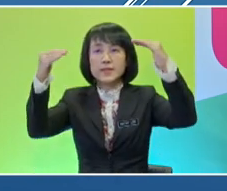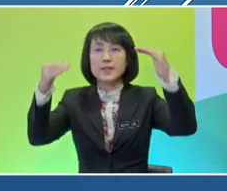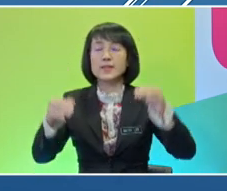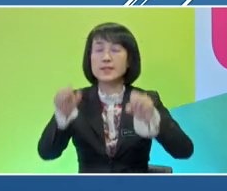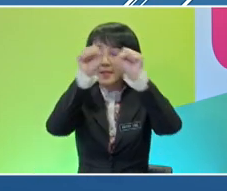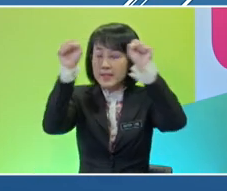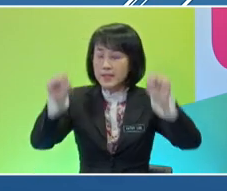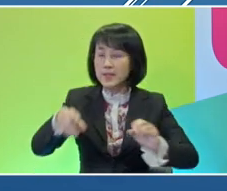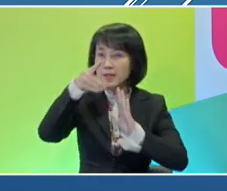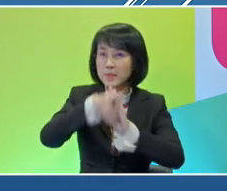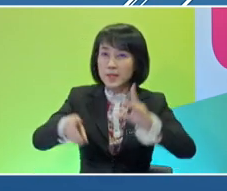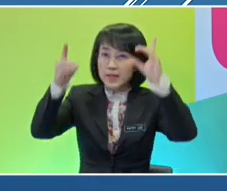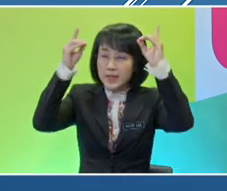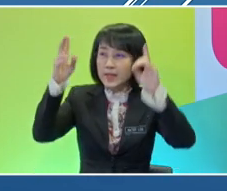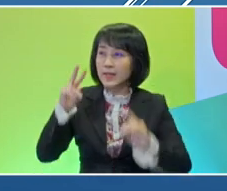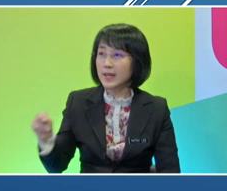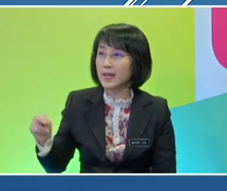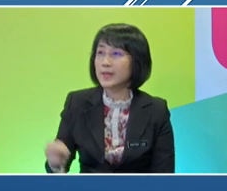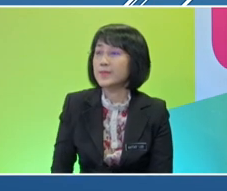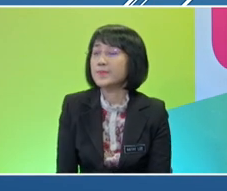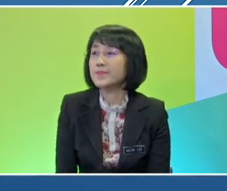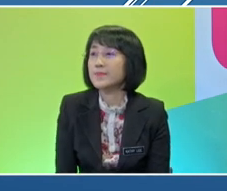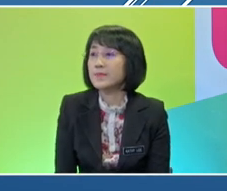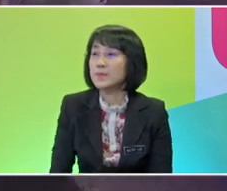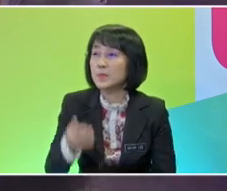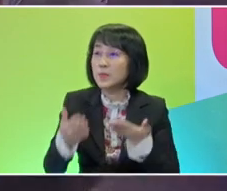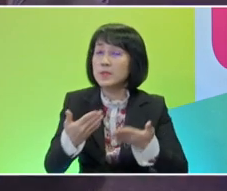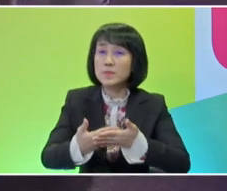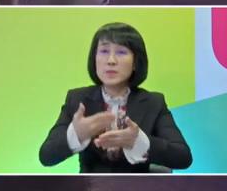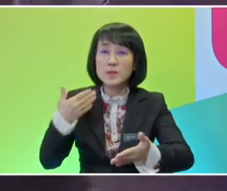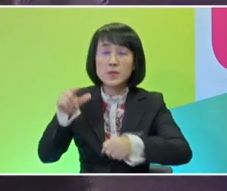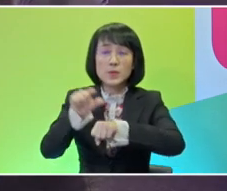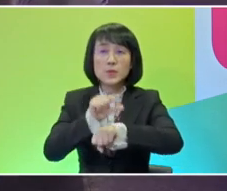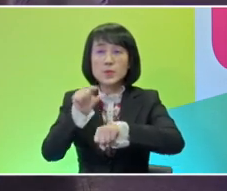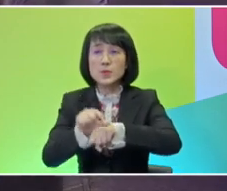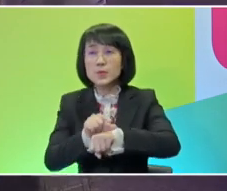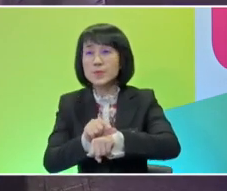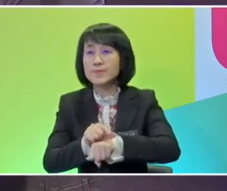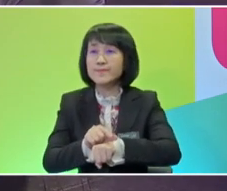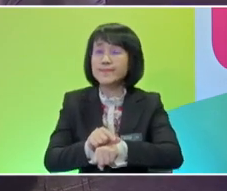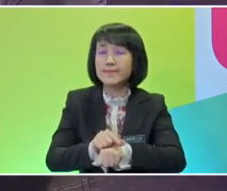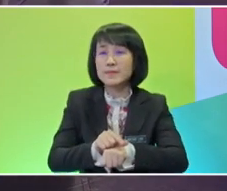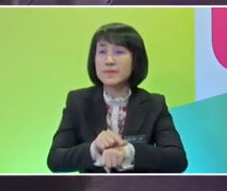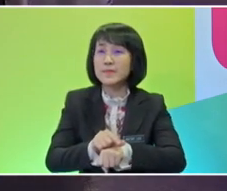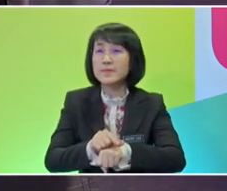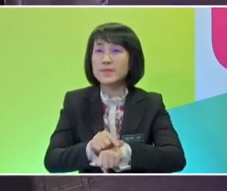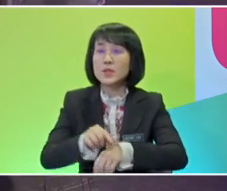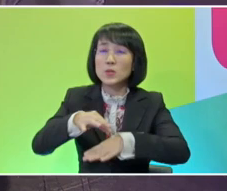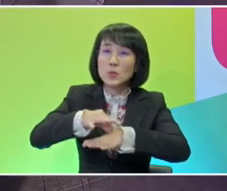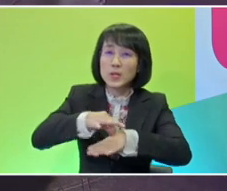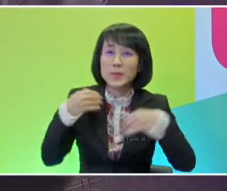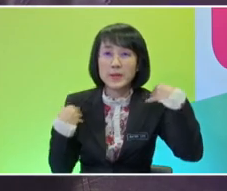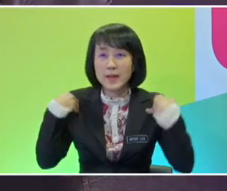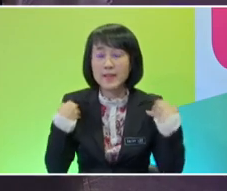waktu tua itulah macam yang Kita tunjuk tadi mungkin sebelum itu mereka gunakan bisa-cebisan lain mungkin gunakan kulit binatang